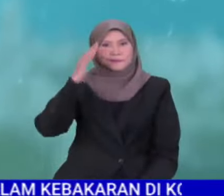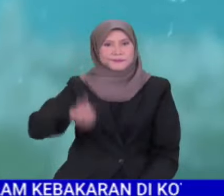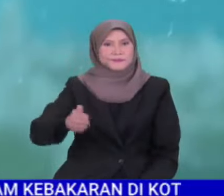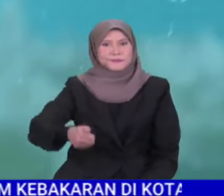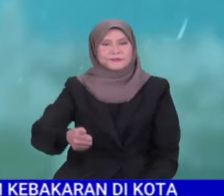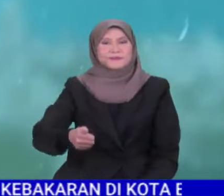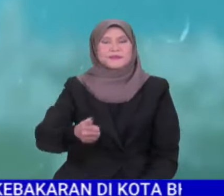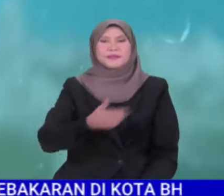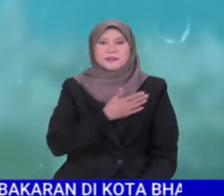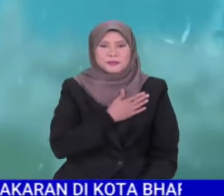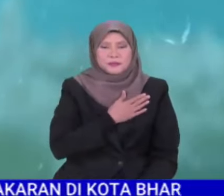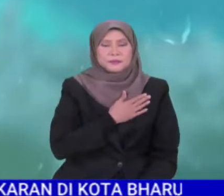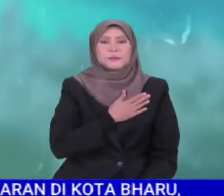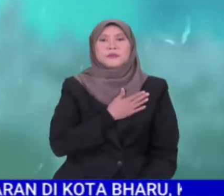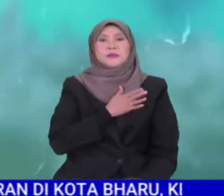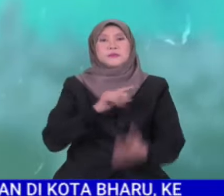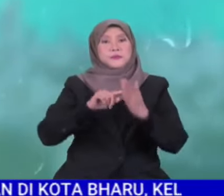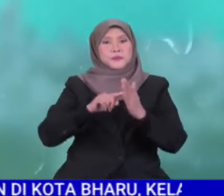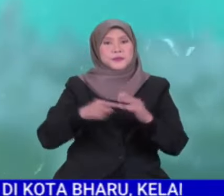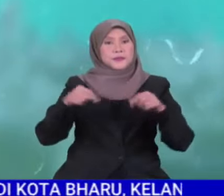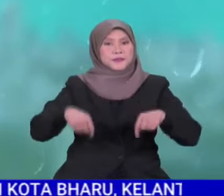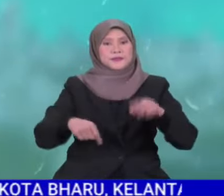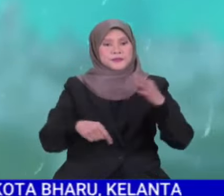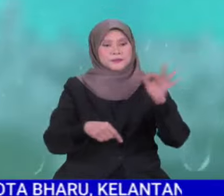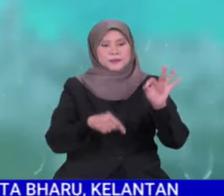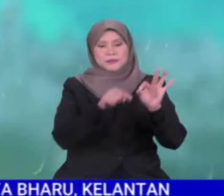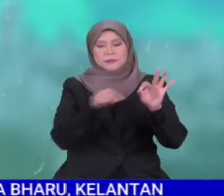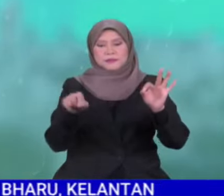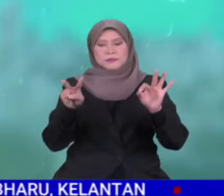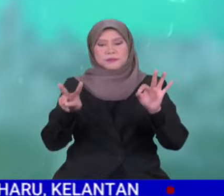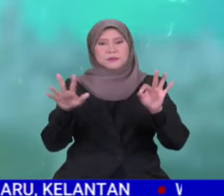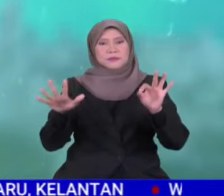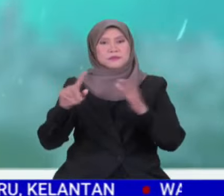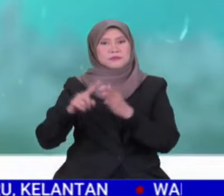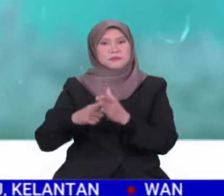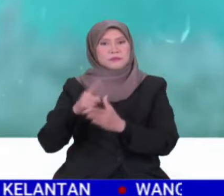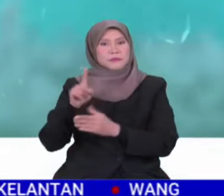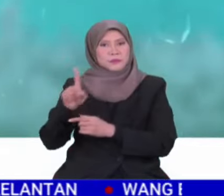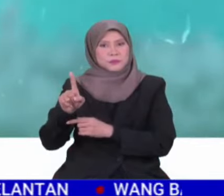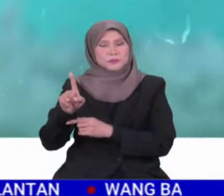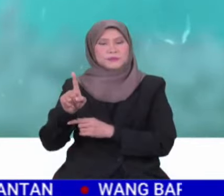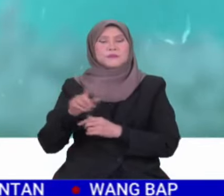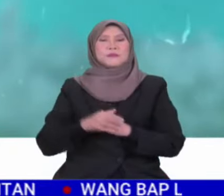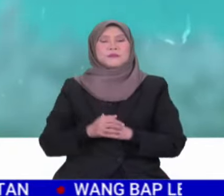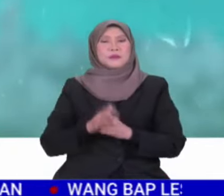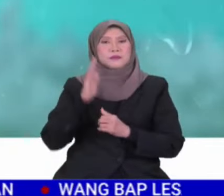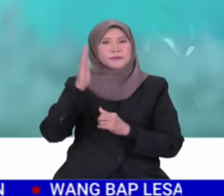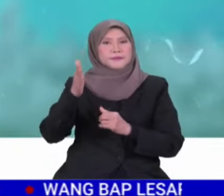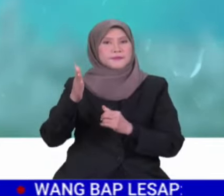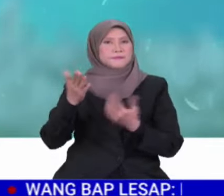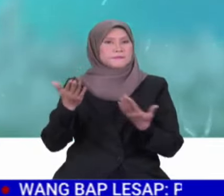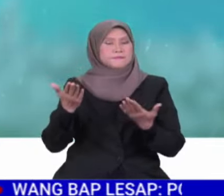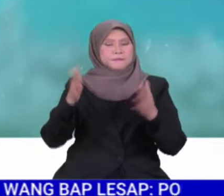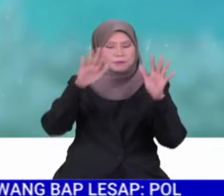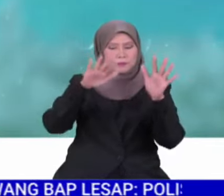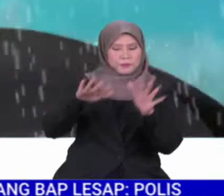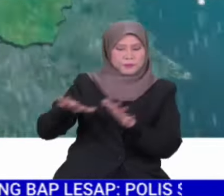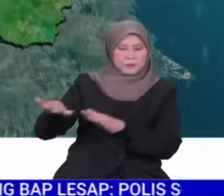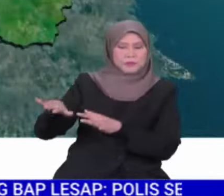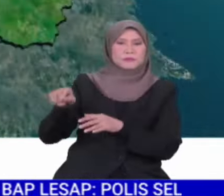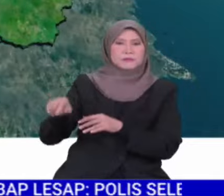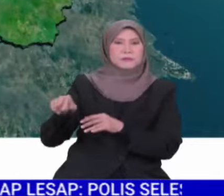Assalamualaikum dan salam sejahtera. Bermula hari ini, 19 sehingga ke 25 Januari, rantau negara kita akan menerima luruan monsun di